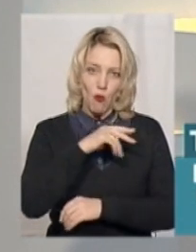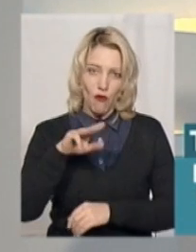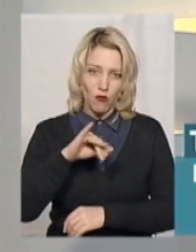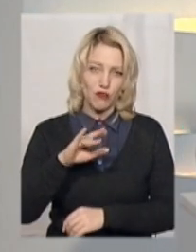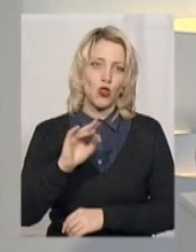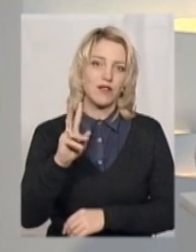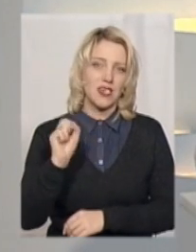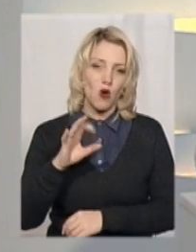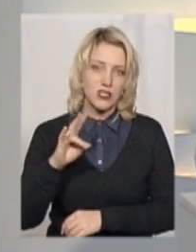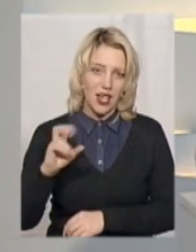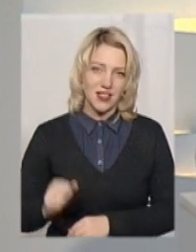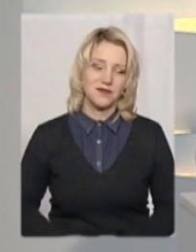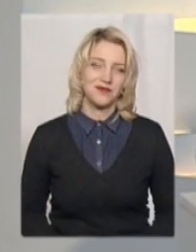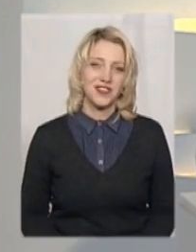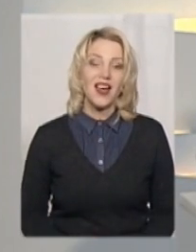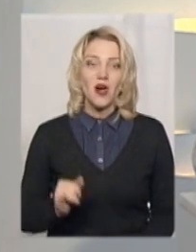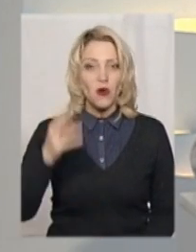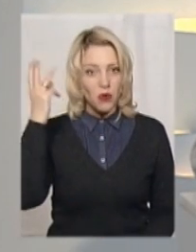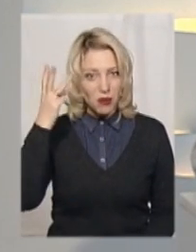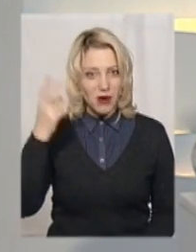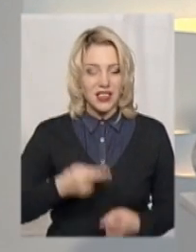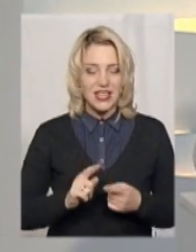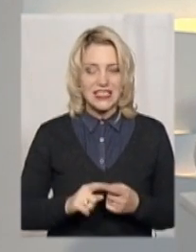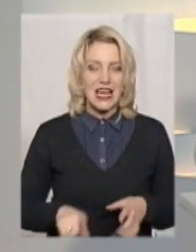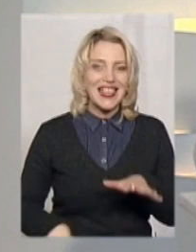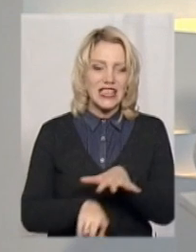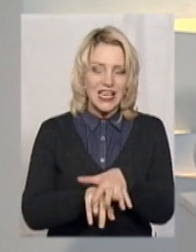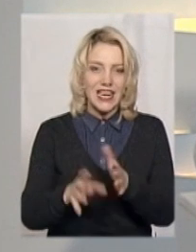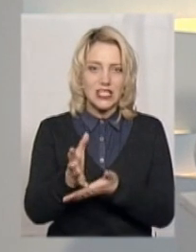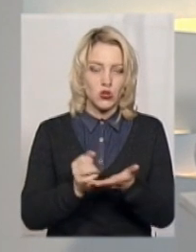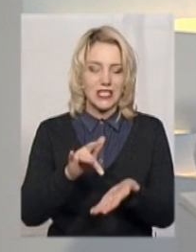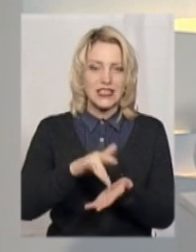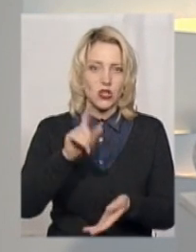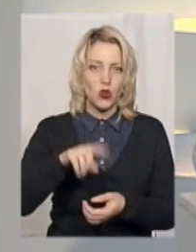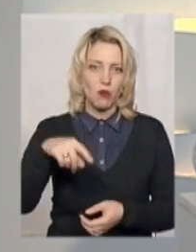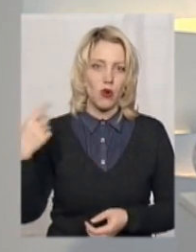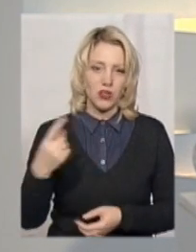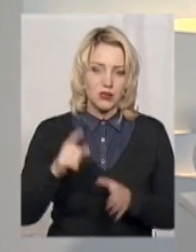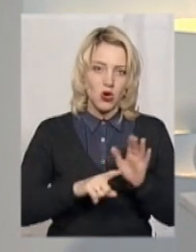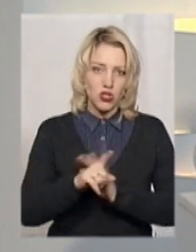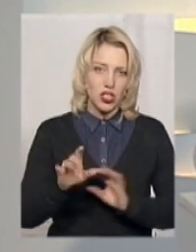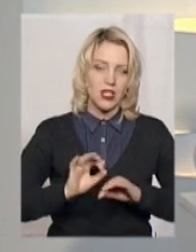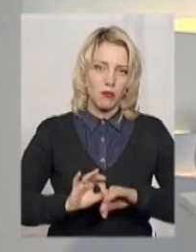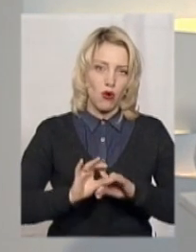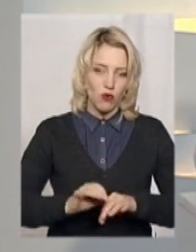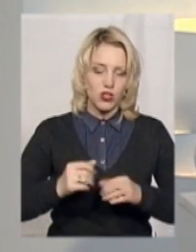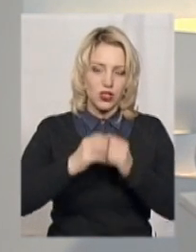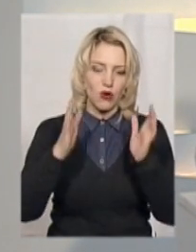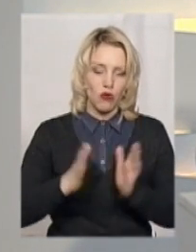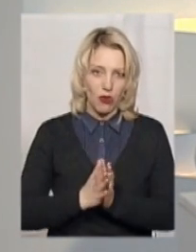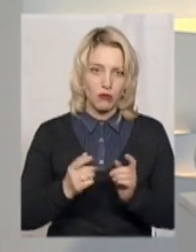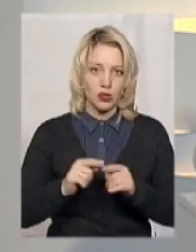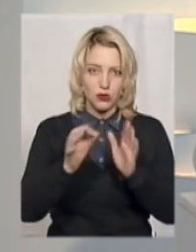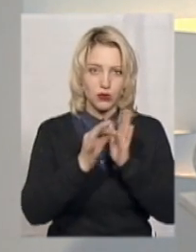мову Оксана Фіновська. У Хмельницькому інклюзивно-ресурсному центрі номер 1 розпочали проводити комплексну оцінку